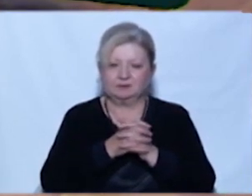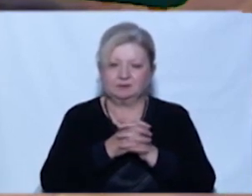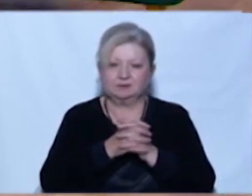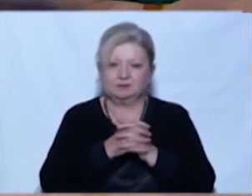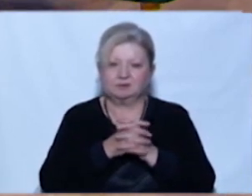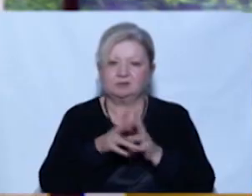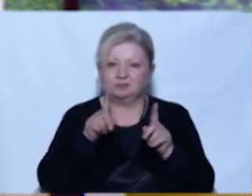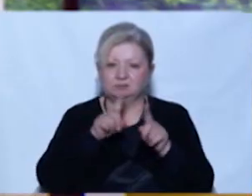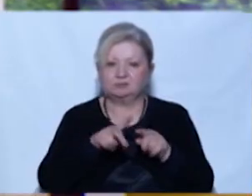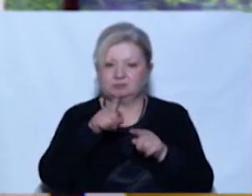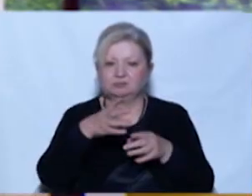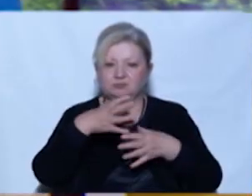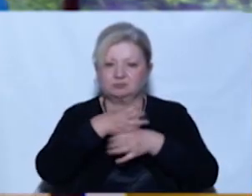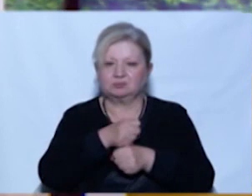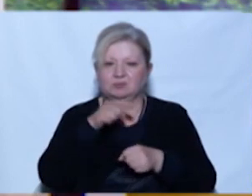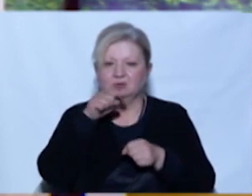მიიწურა